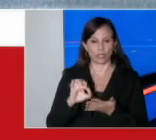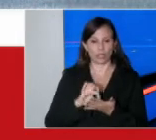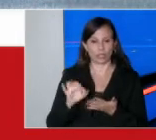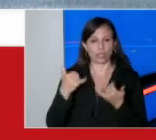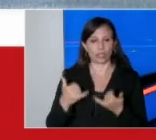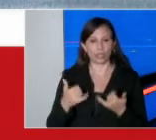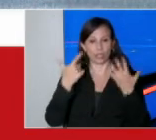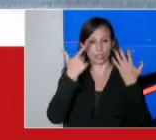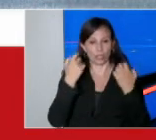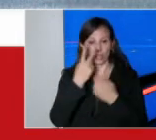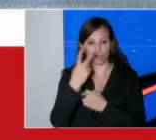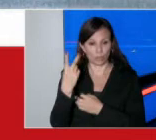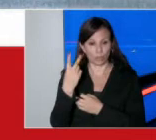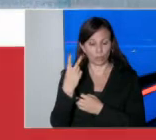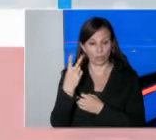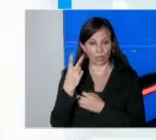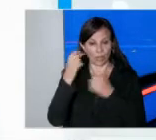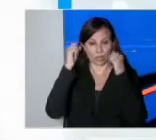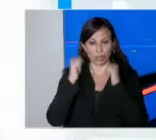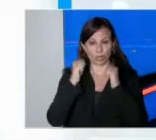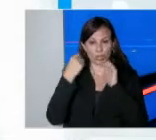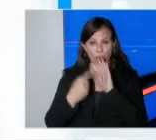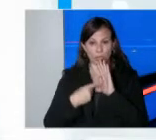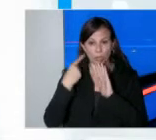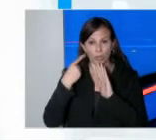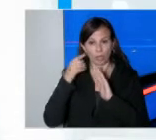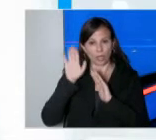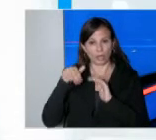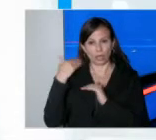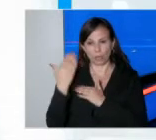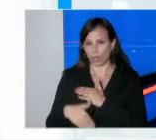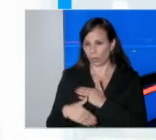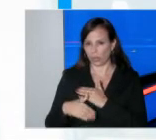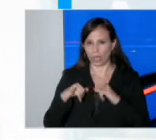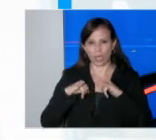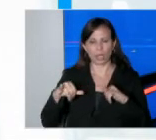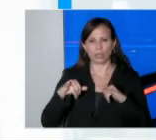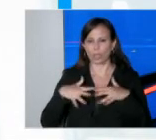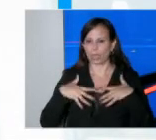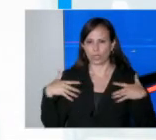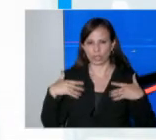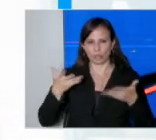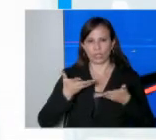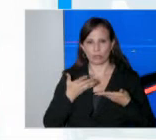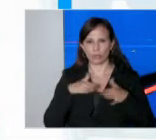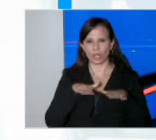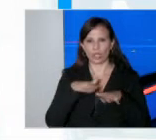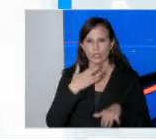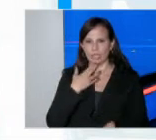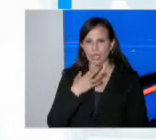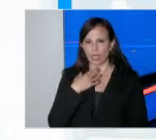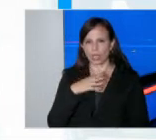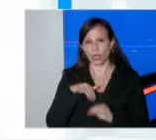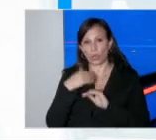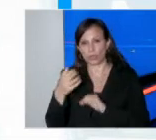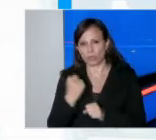אני מציין 72 שנים, זאת לי הפעם הראשונה וגם האחרונה. המתנה הכי מרגשת שקיבלתי מממשלת